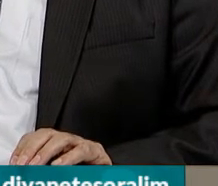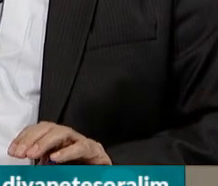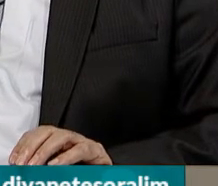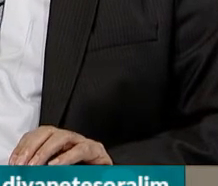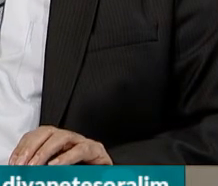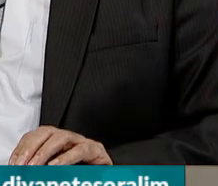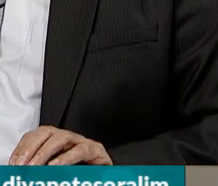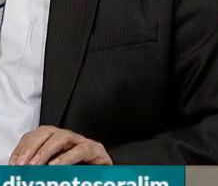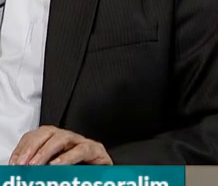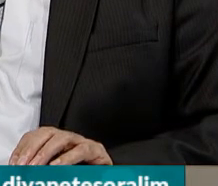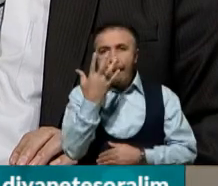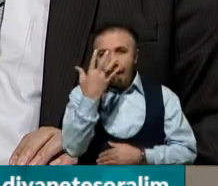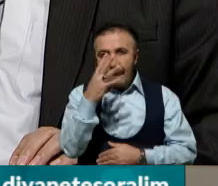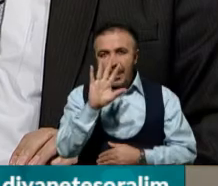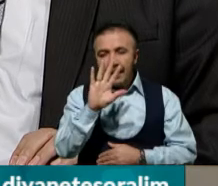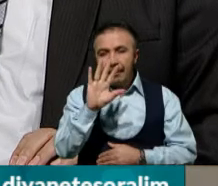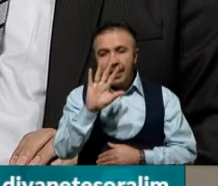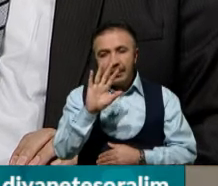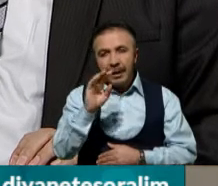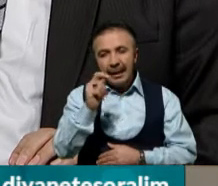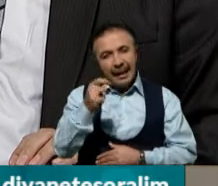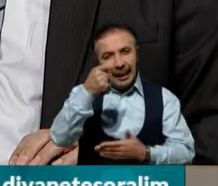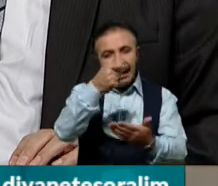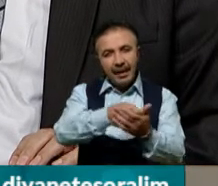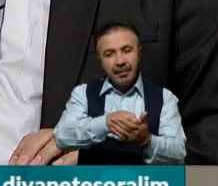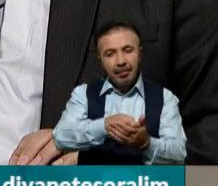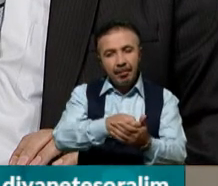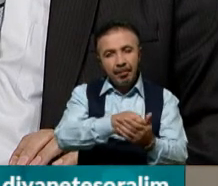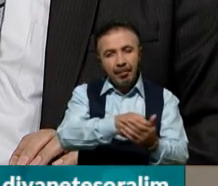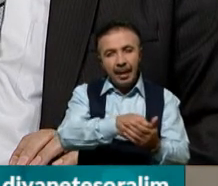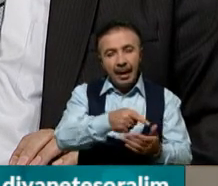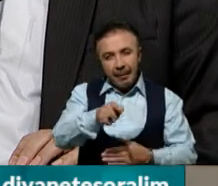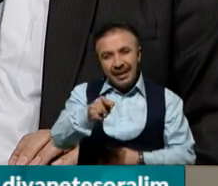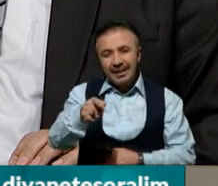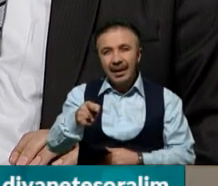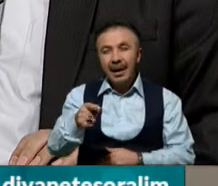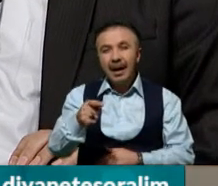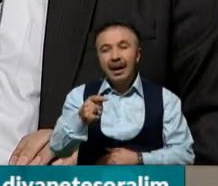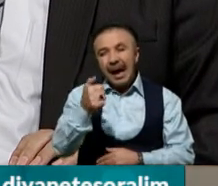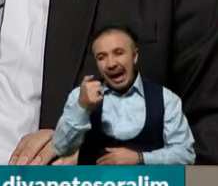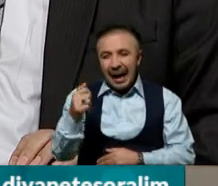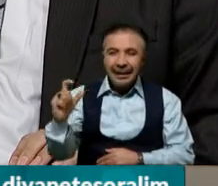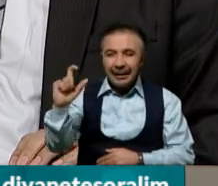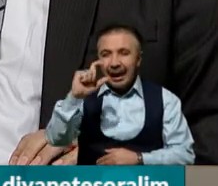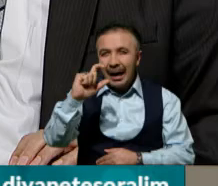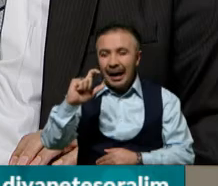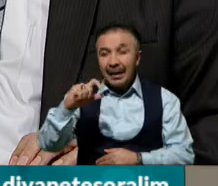5000 lira verin, ben size 6 ay sonra 7000 lira, 6000 lira